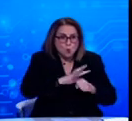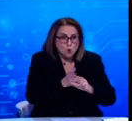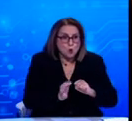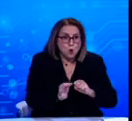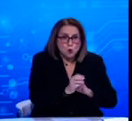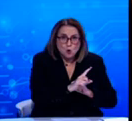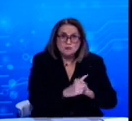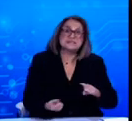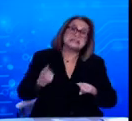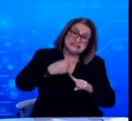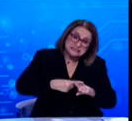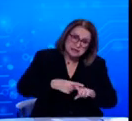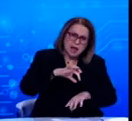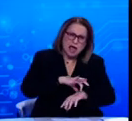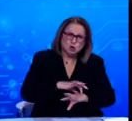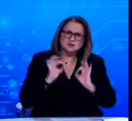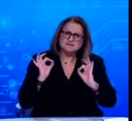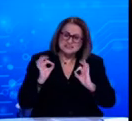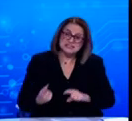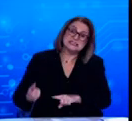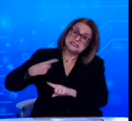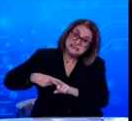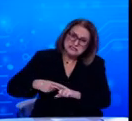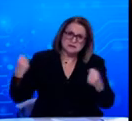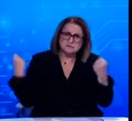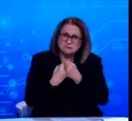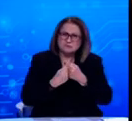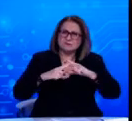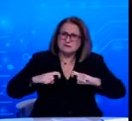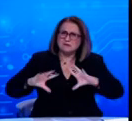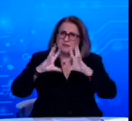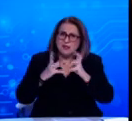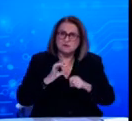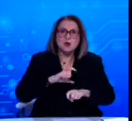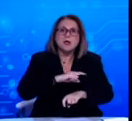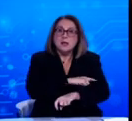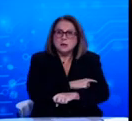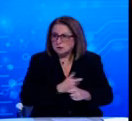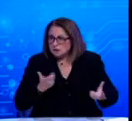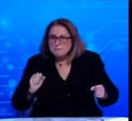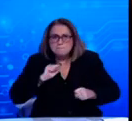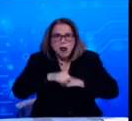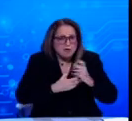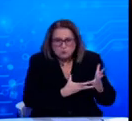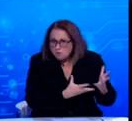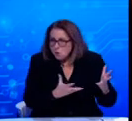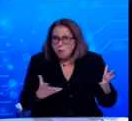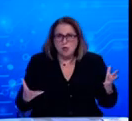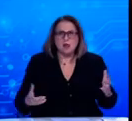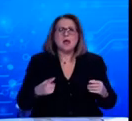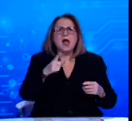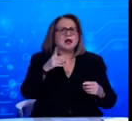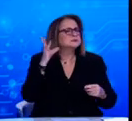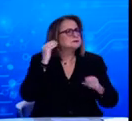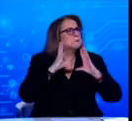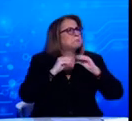ή τα ατυχήματα. Και επειδή ακούγονται πολλά, σας βεβαιώνω ότι οι δομές των νοσοκομείων απέχουν